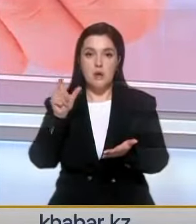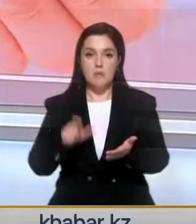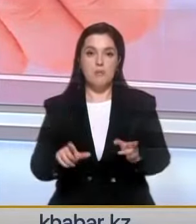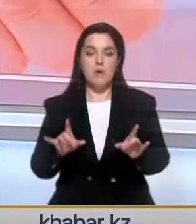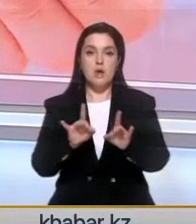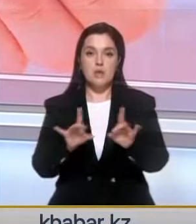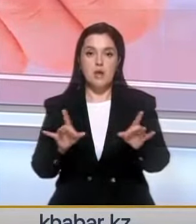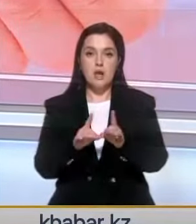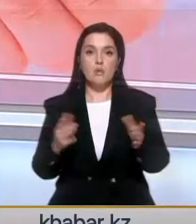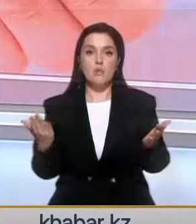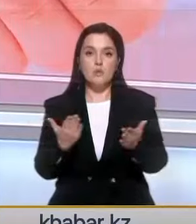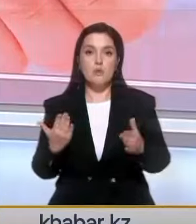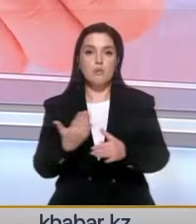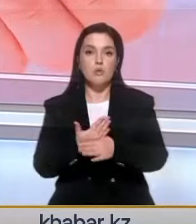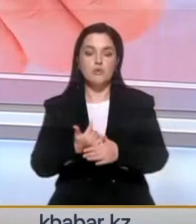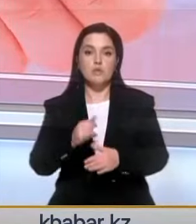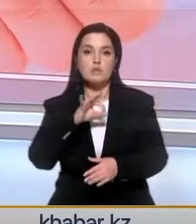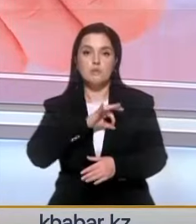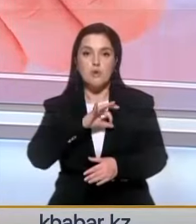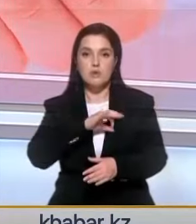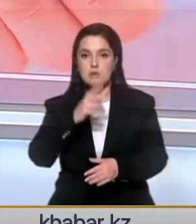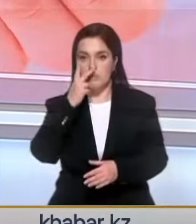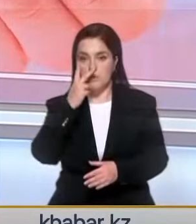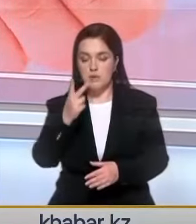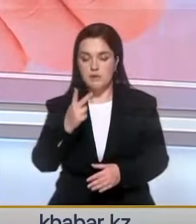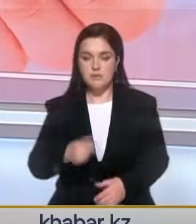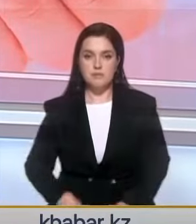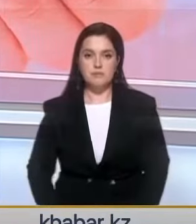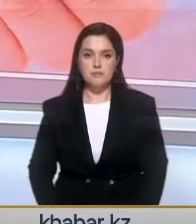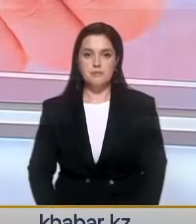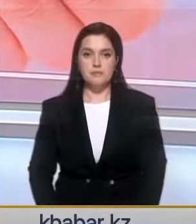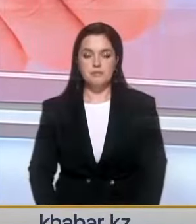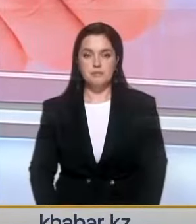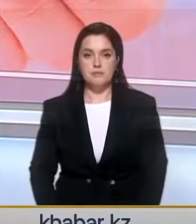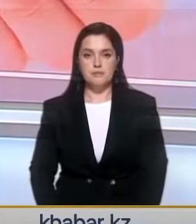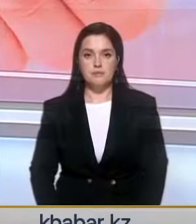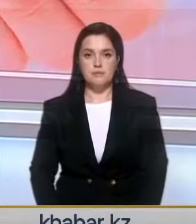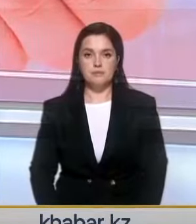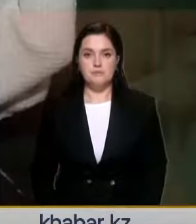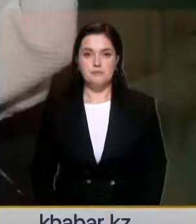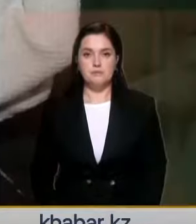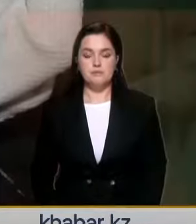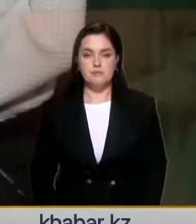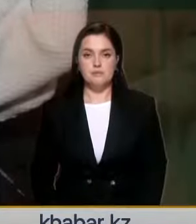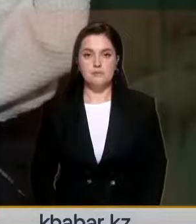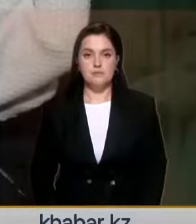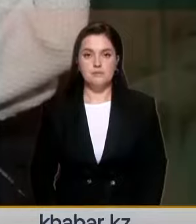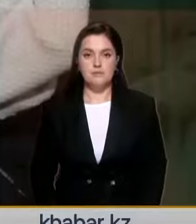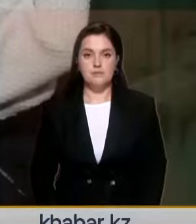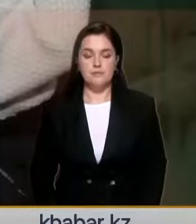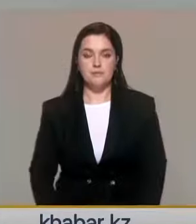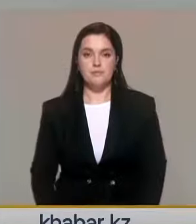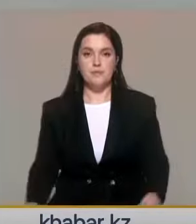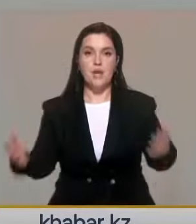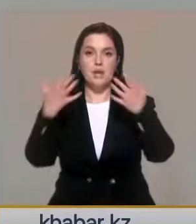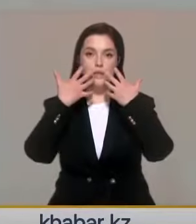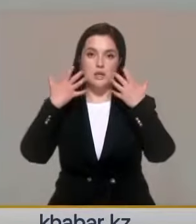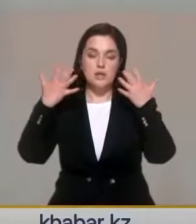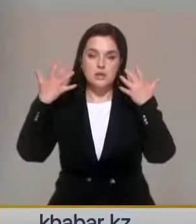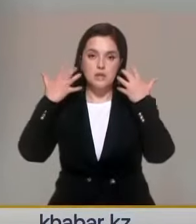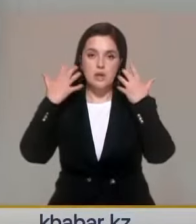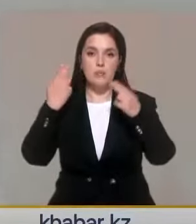одного из фондов столицы какую систему помощи они используют смотрите в сюжете лучезарная улыбка и